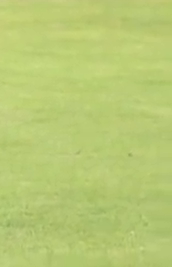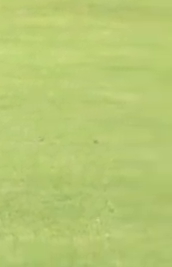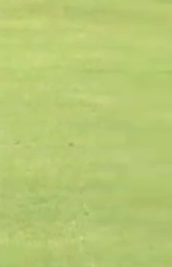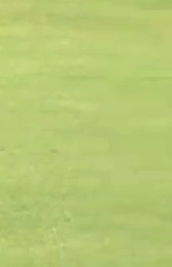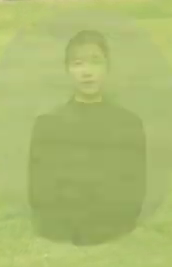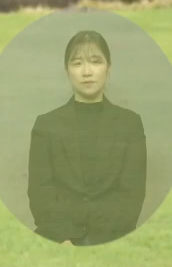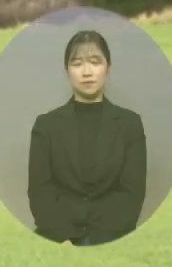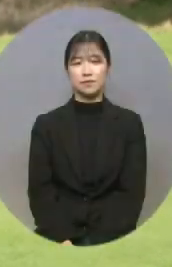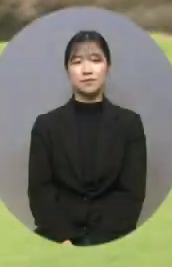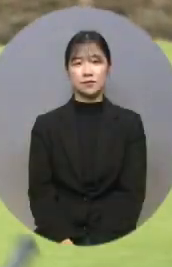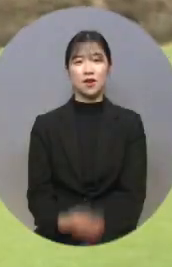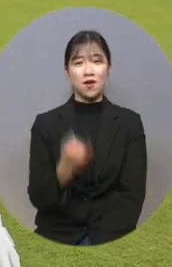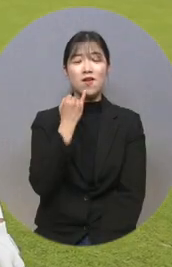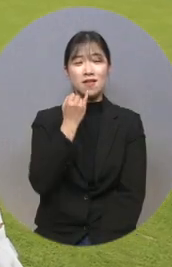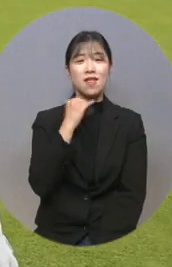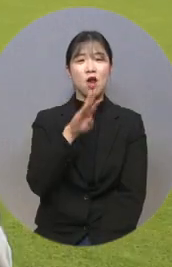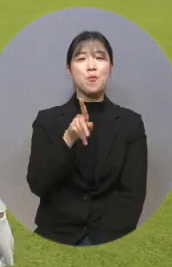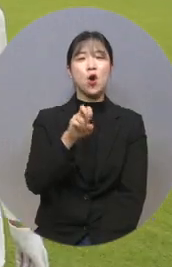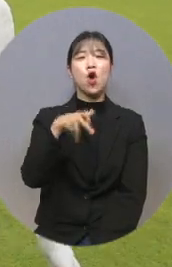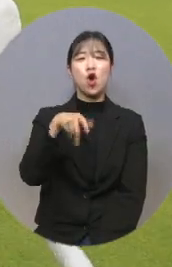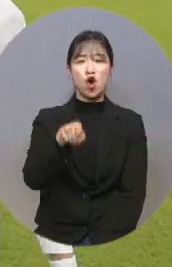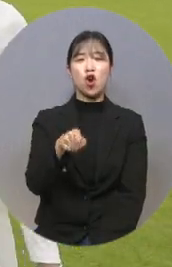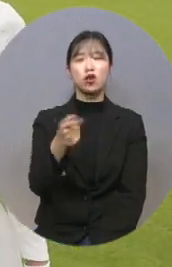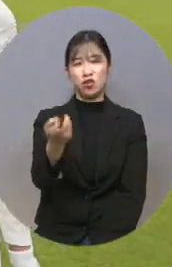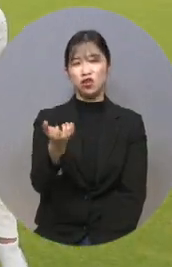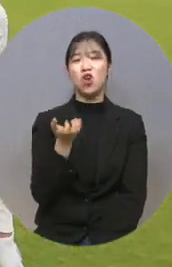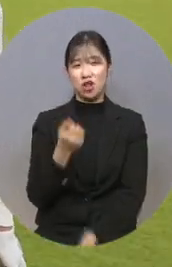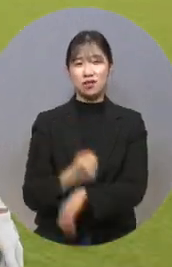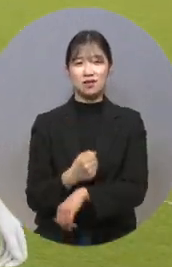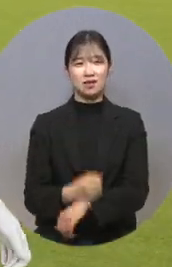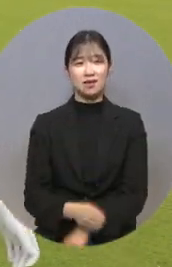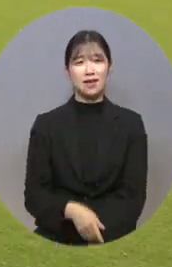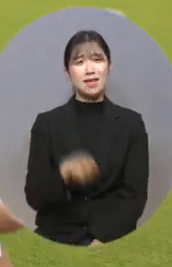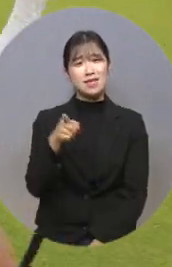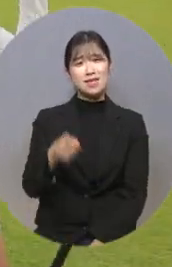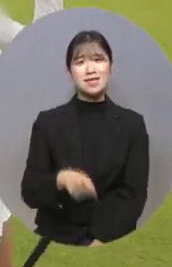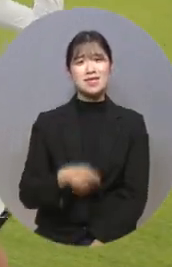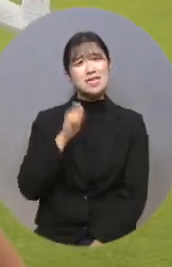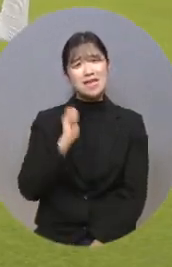괜찮다 양! 벙커 전이다 양! 너는 왜 저 사기꾼을 데리고 왔냐?